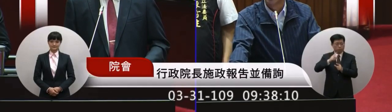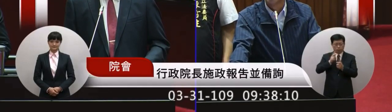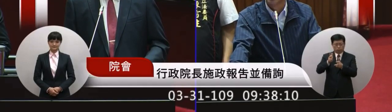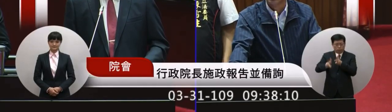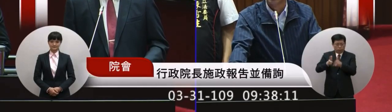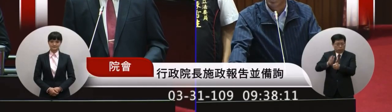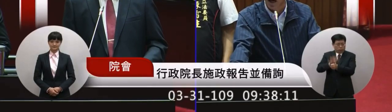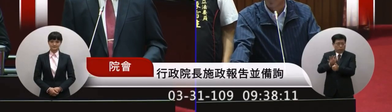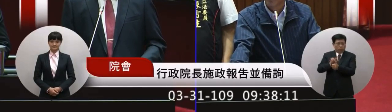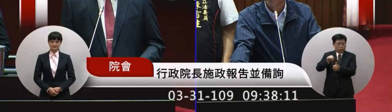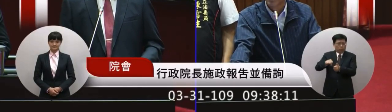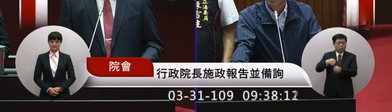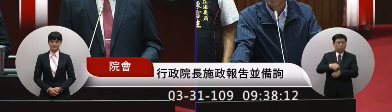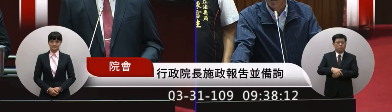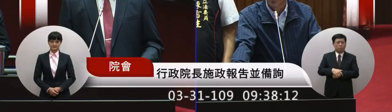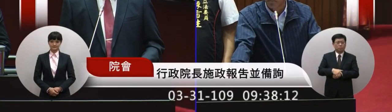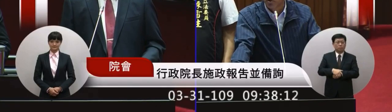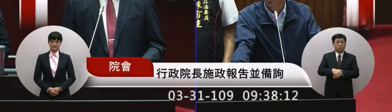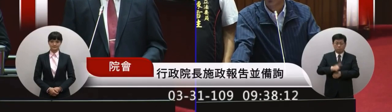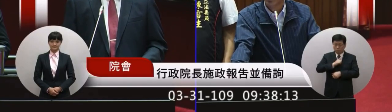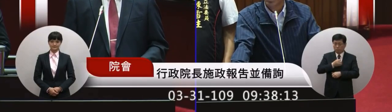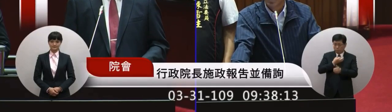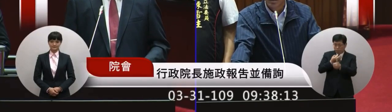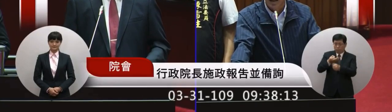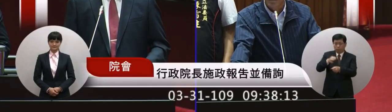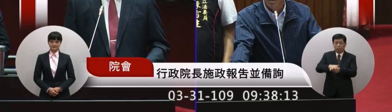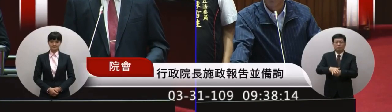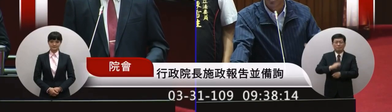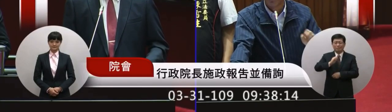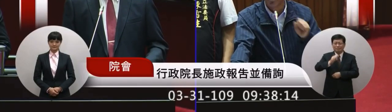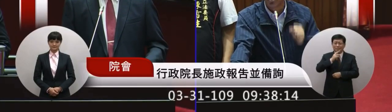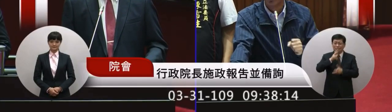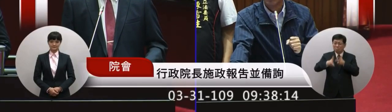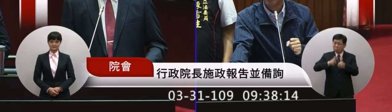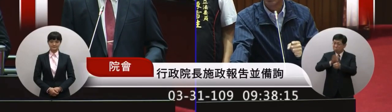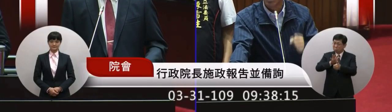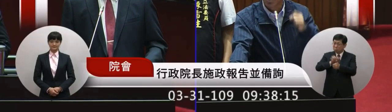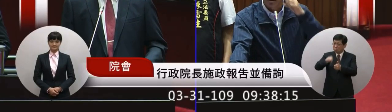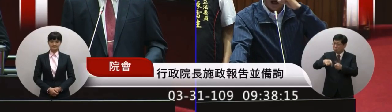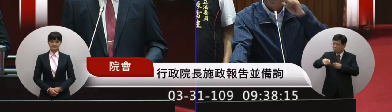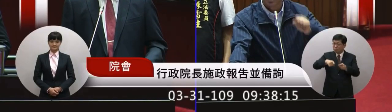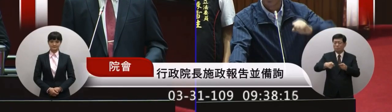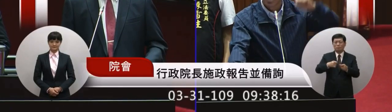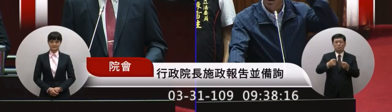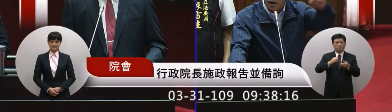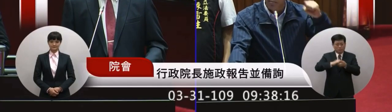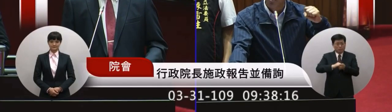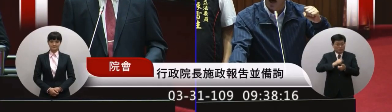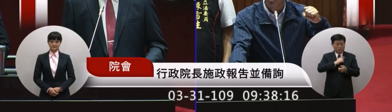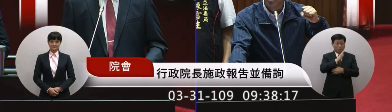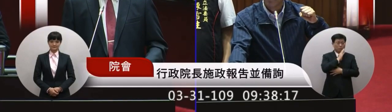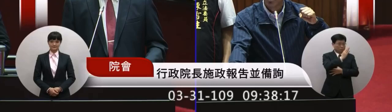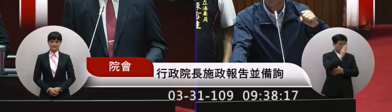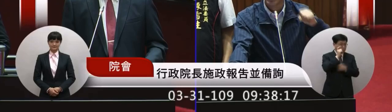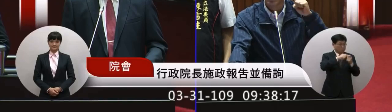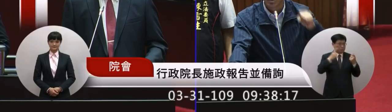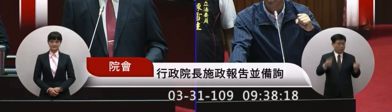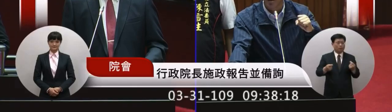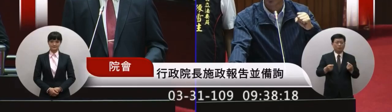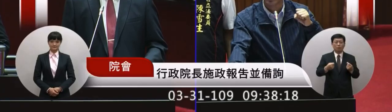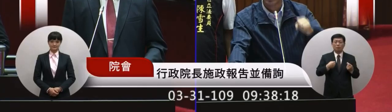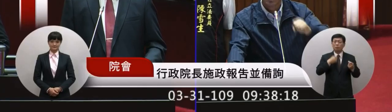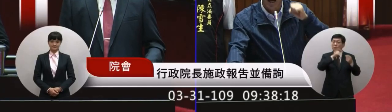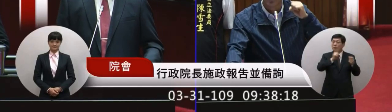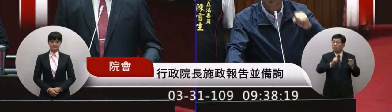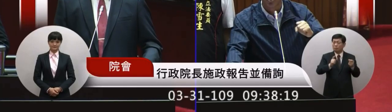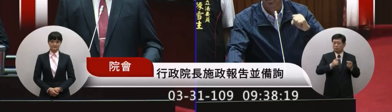助的立场来做补助，可是产业扶助必须要能够达成政策目标。我们的政策目